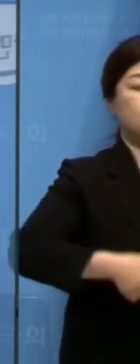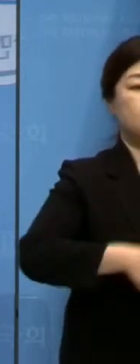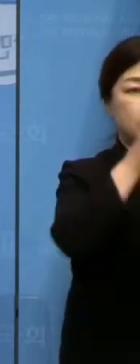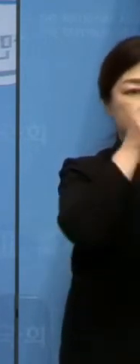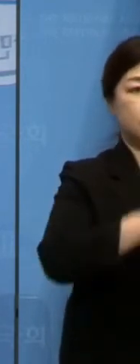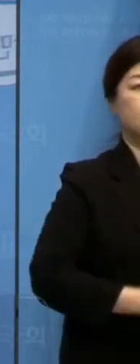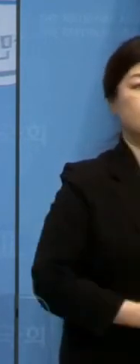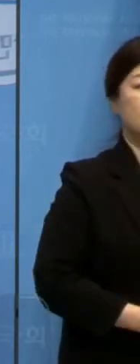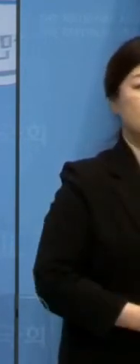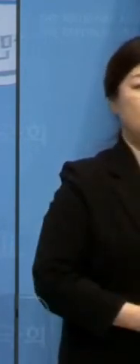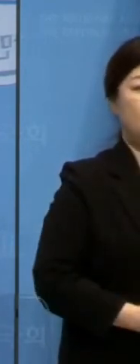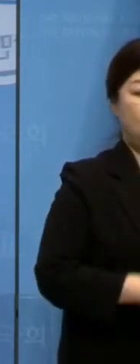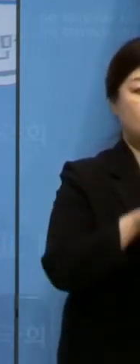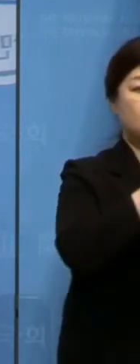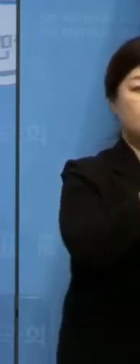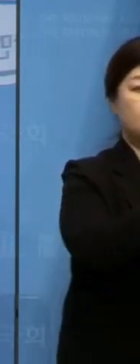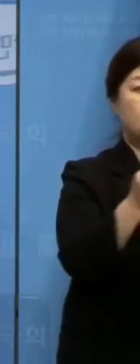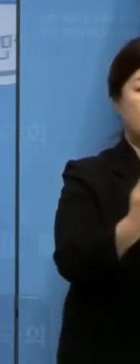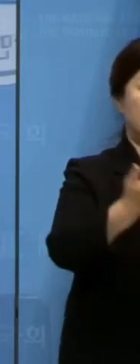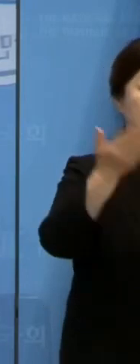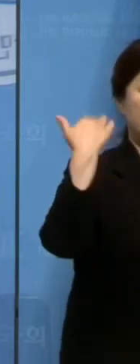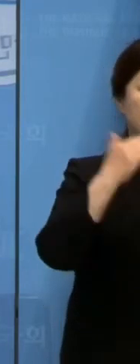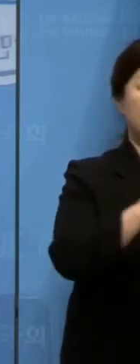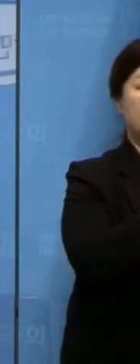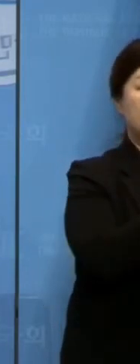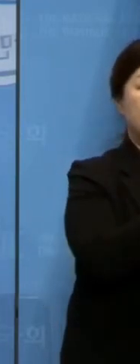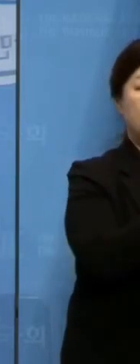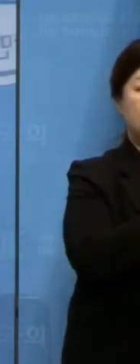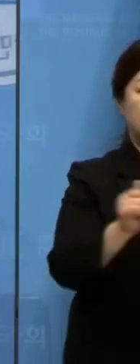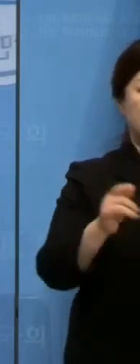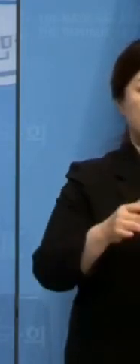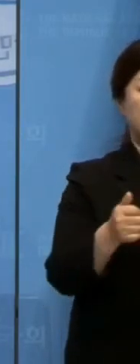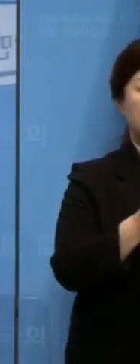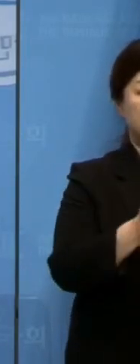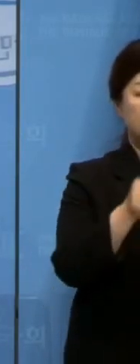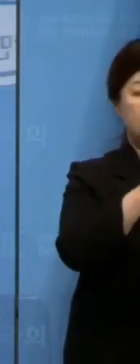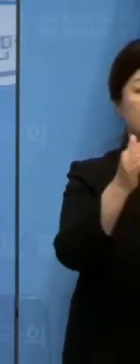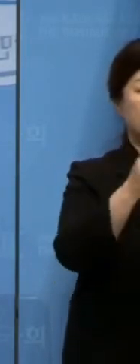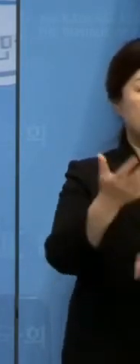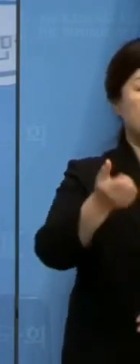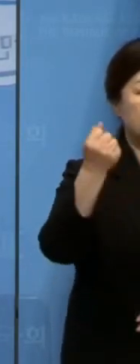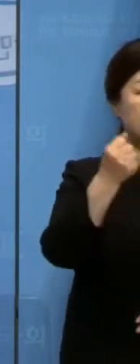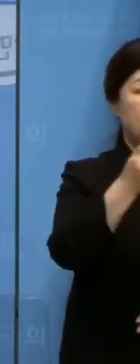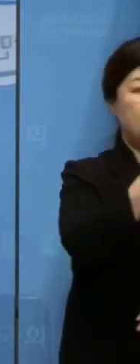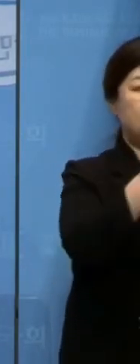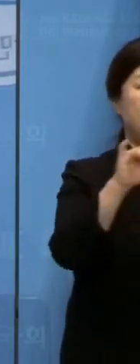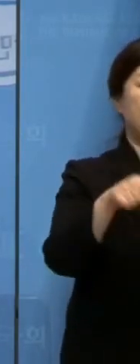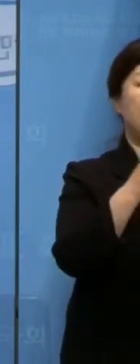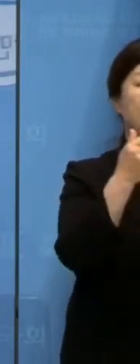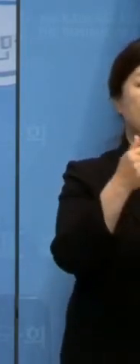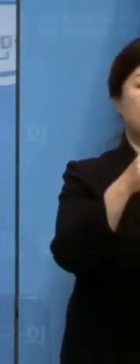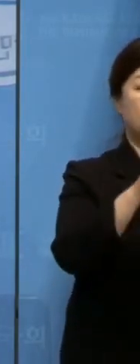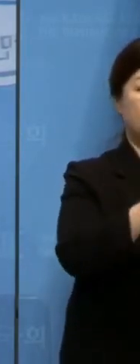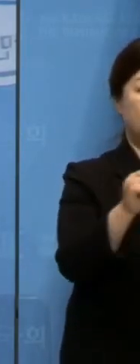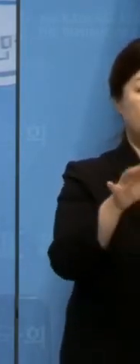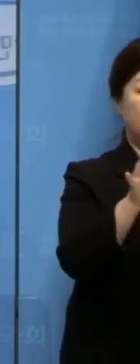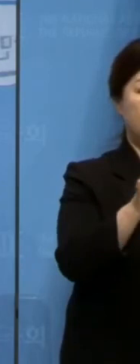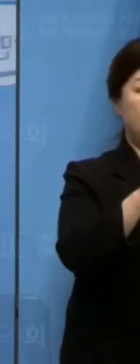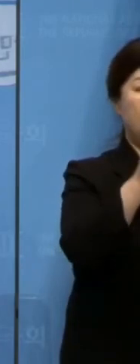오세훈 후보는 과거 본인 가족과 처가가 소유한 내곡동 땅이